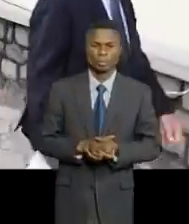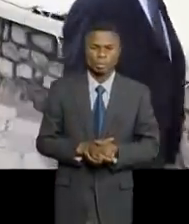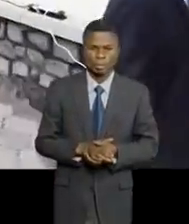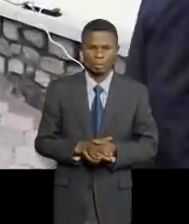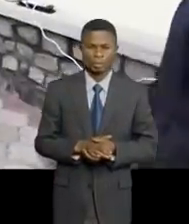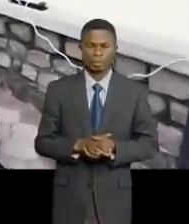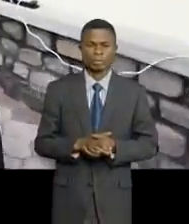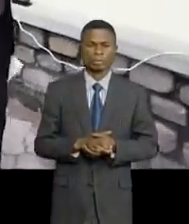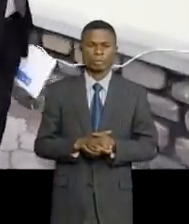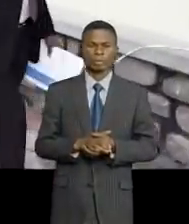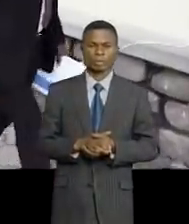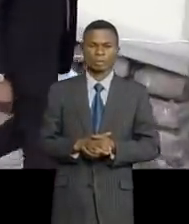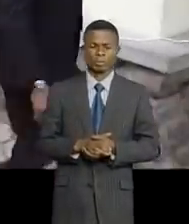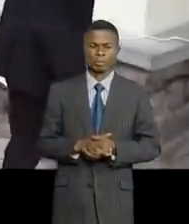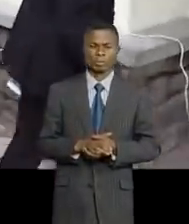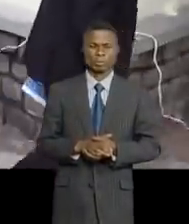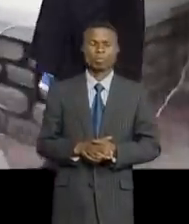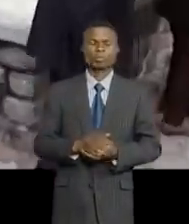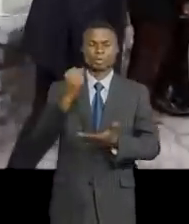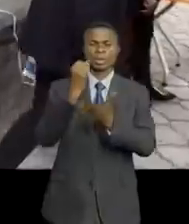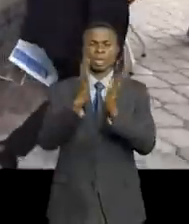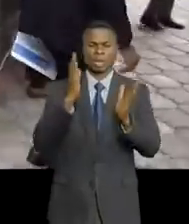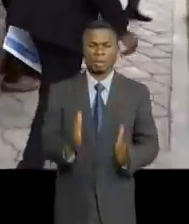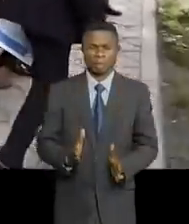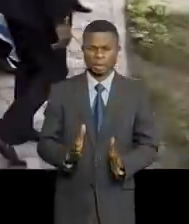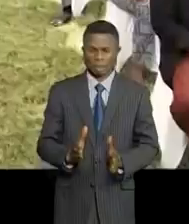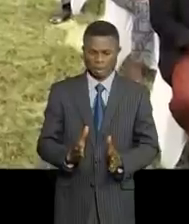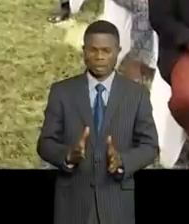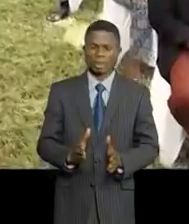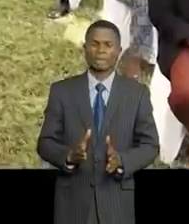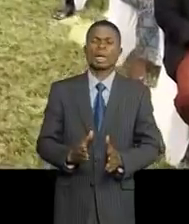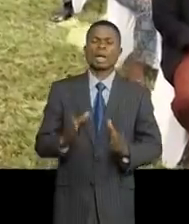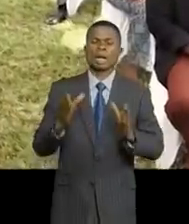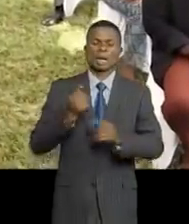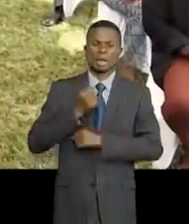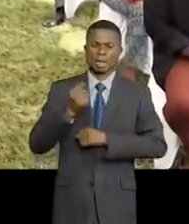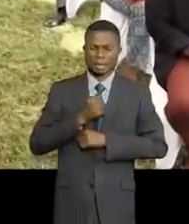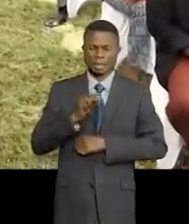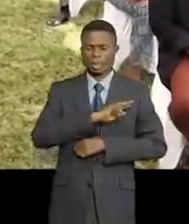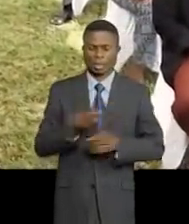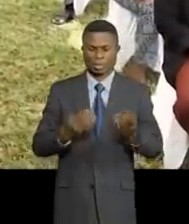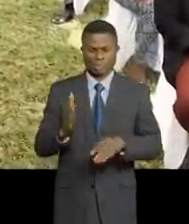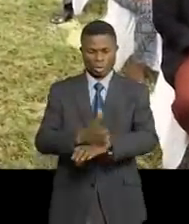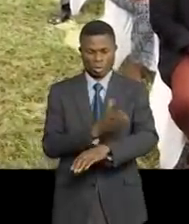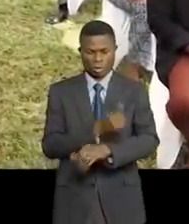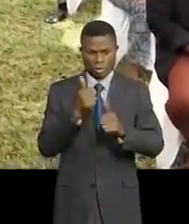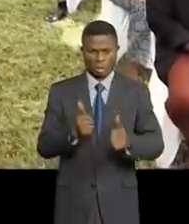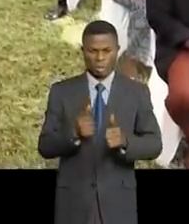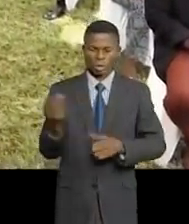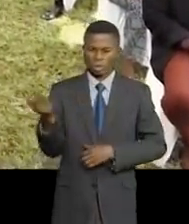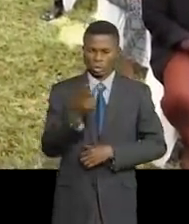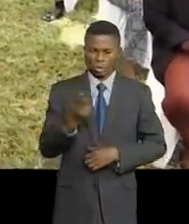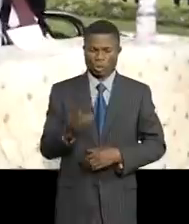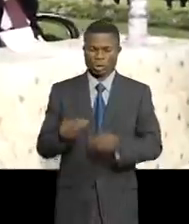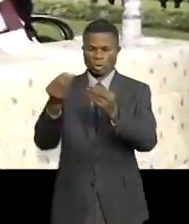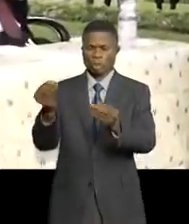C'est un nouveau signe du réchauffement diplomatique entre la République démocratique du Congo et le Canada. Ces derniers viennent de mettre la main au